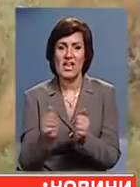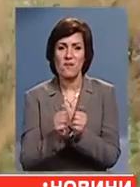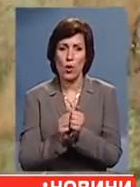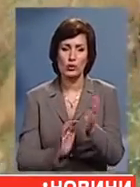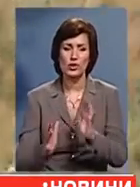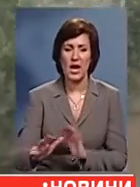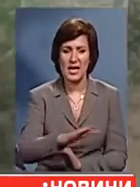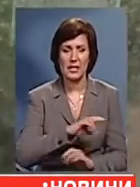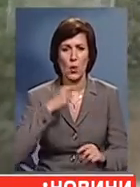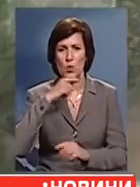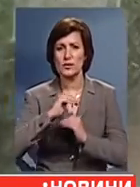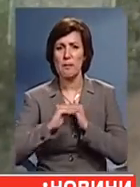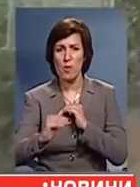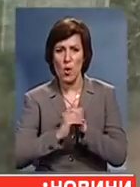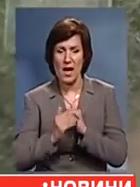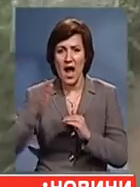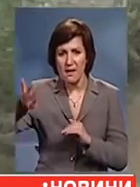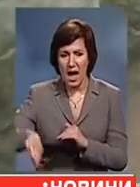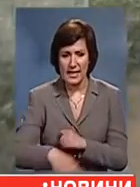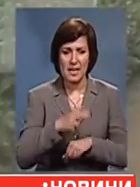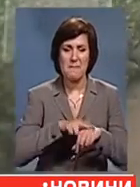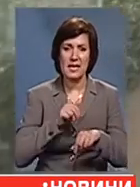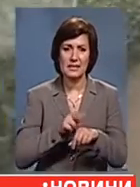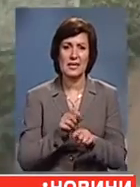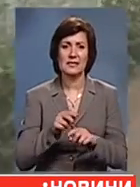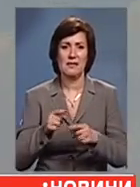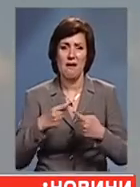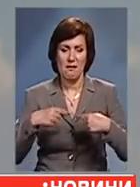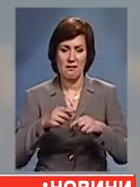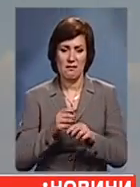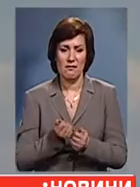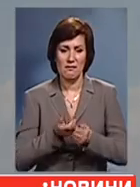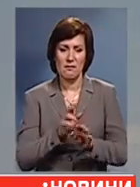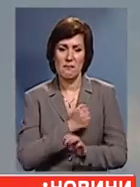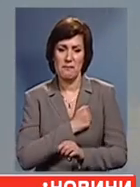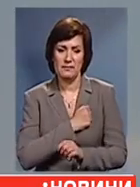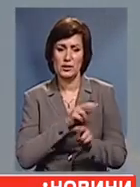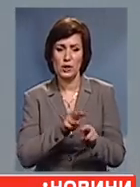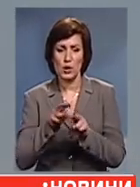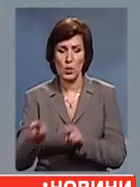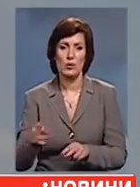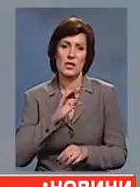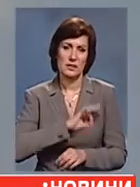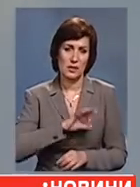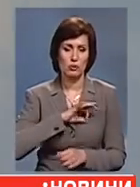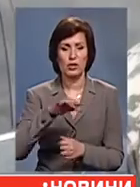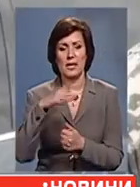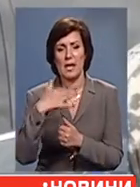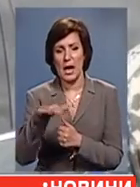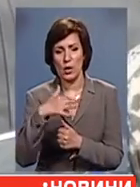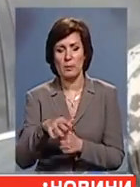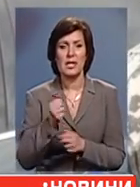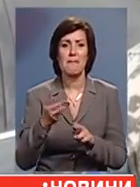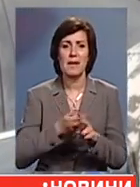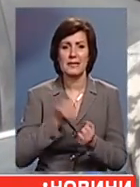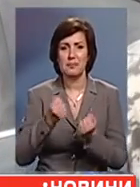чагарники, кукурудзяні поля та кар'єри. Міліцейські патрулі чергують в населених пунктах. До спецоперації залучили гелікоптер та безпілотники.